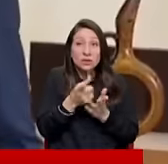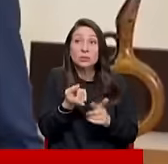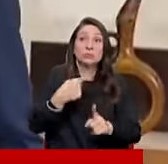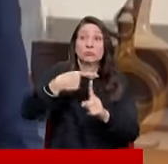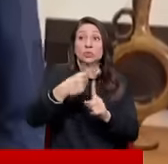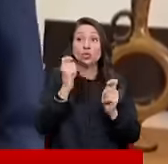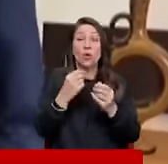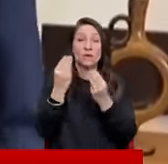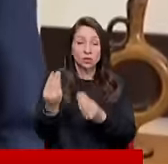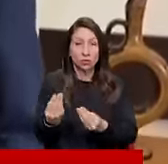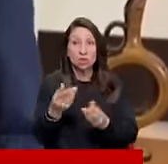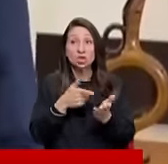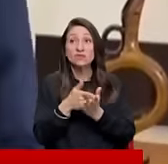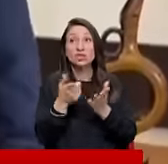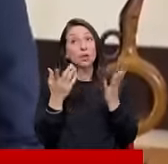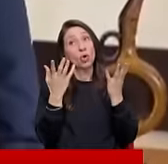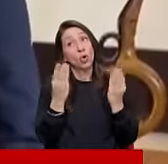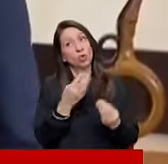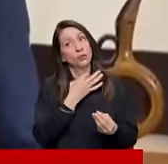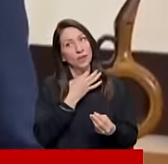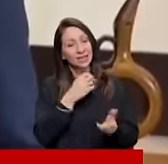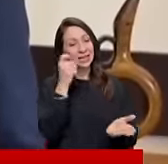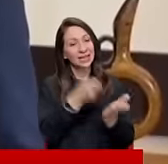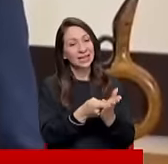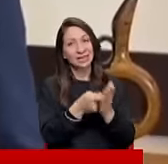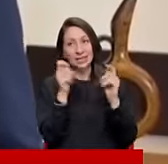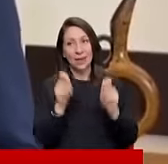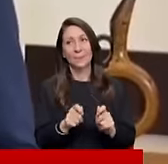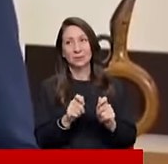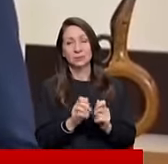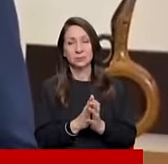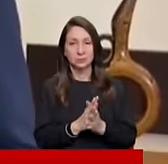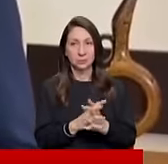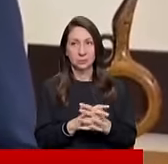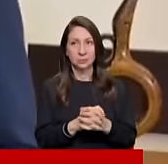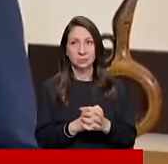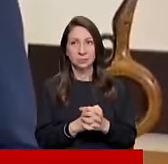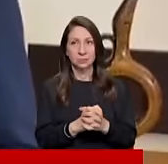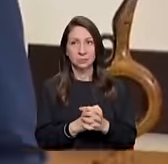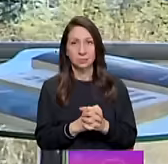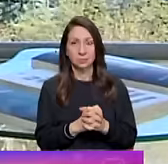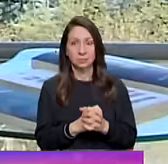daha getiriyorsunuz. Çiftçiye ne olur? Nakit ödemesini derhal bankalardan yapınız.